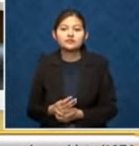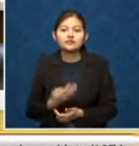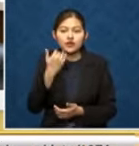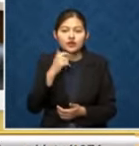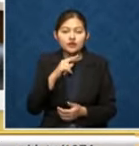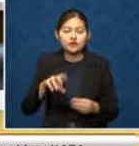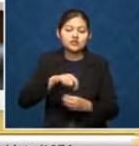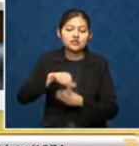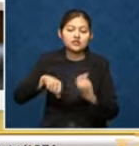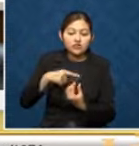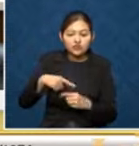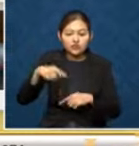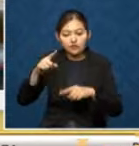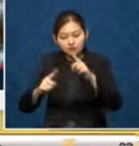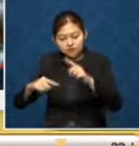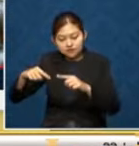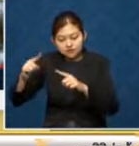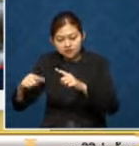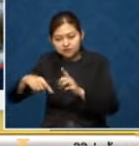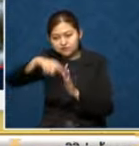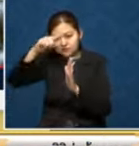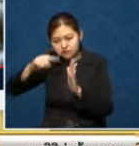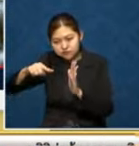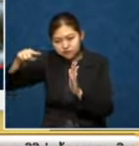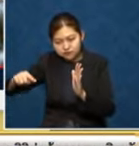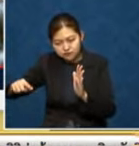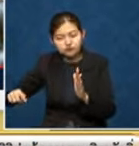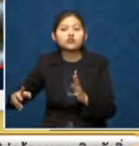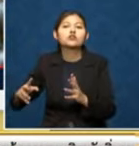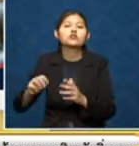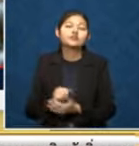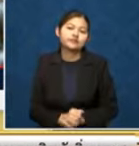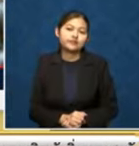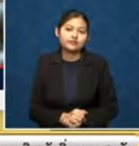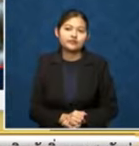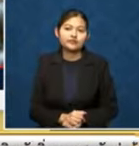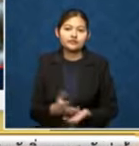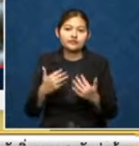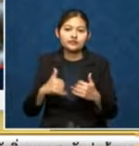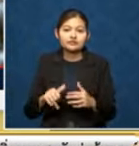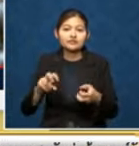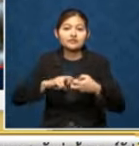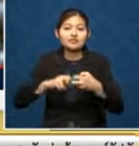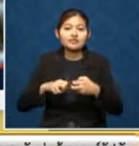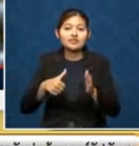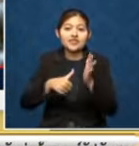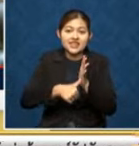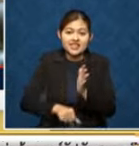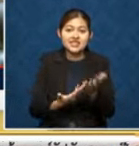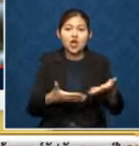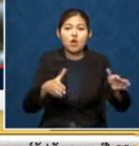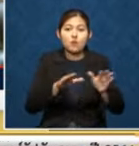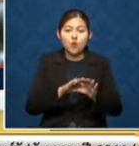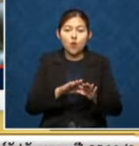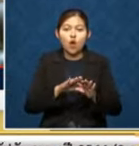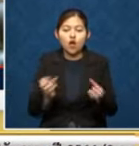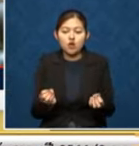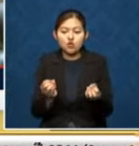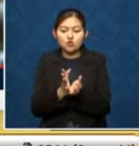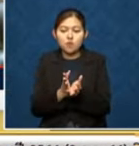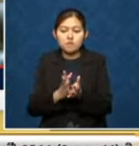ผวนทางเศรษฐกิจที่ไม่ฟื้นตัวตามที่คาดครับเมื่อประชาชนมีปัญหาหนี้สินในครัวเรือนก็ส่งผลให้มี